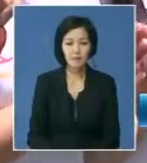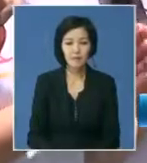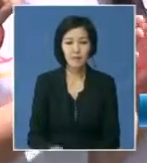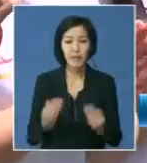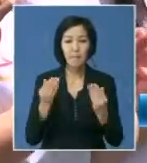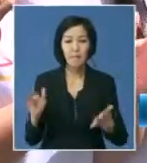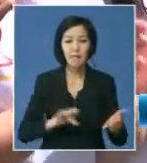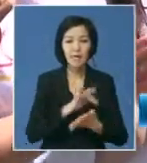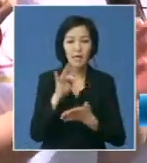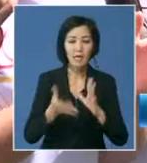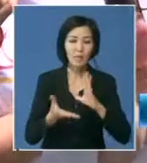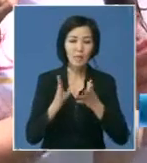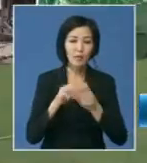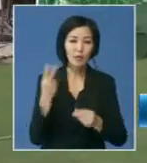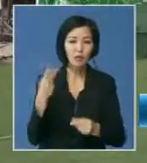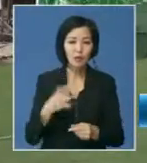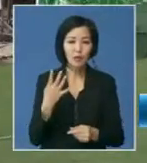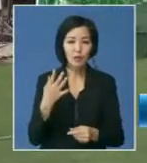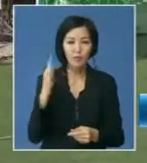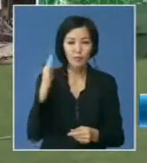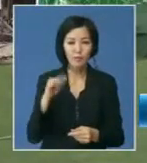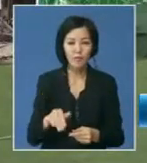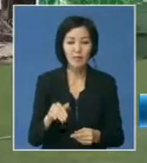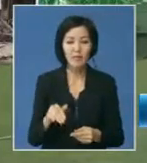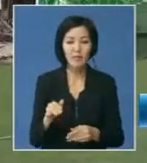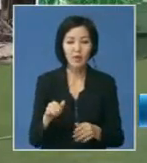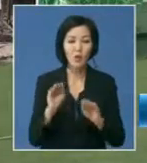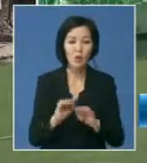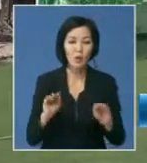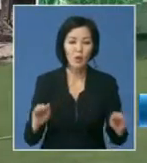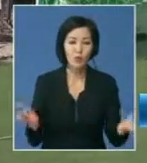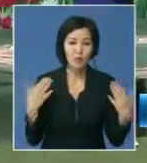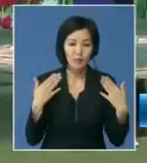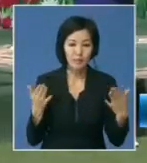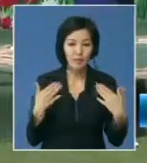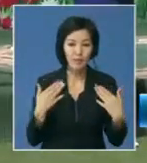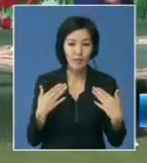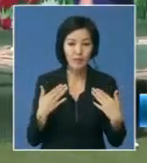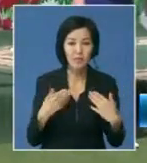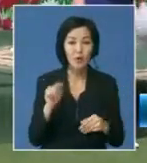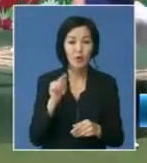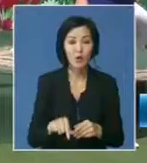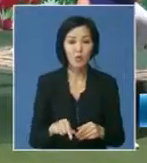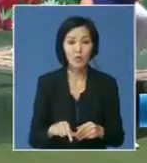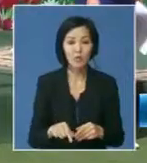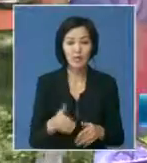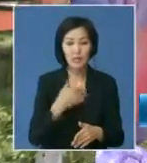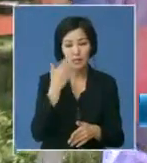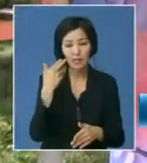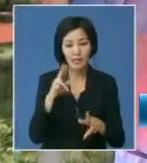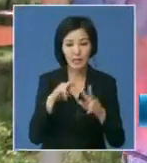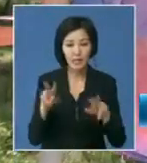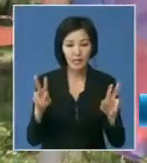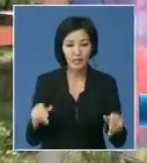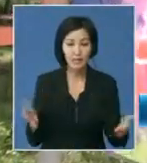Биыл қала бойынша 24 мыңнан астам оқушы жазғы демалысқа шыққан. Олардың 2200-і осы Жасұлан лагерінде жазғы демалыстарын өткізетін